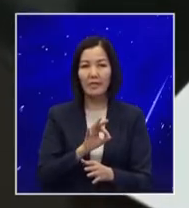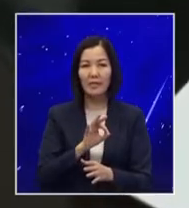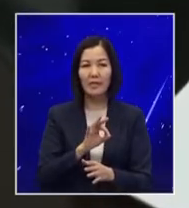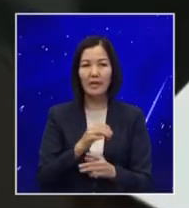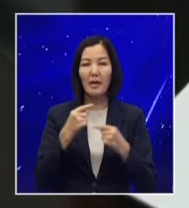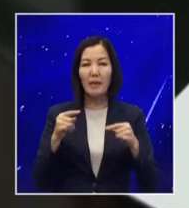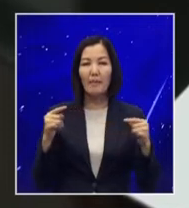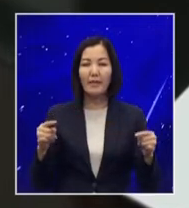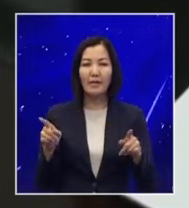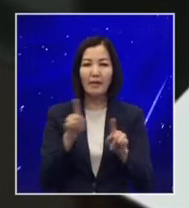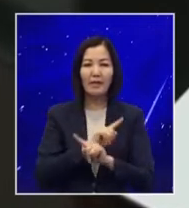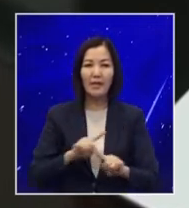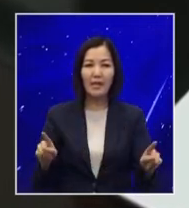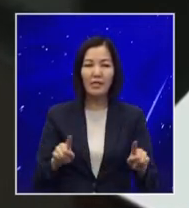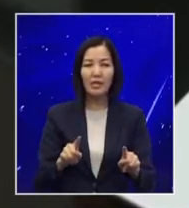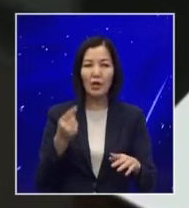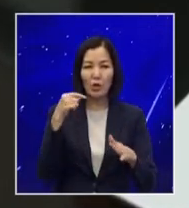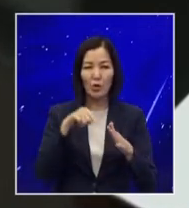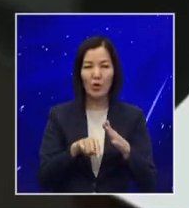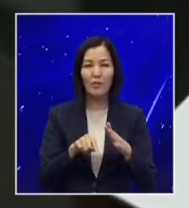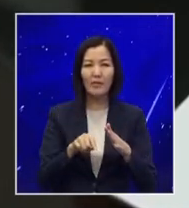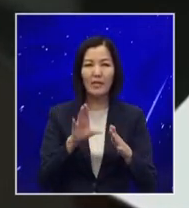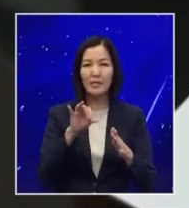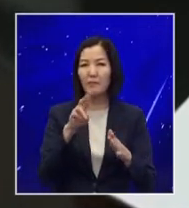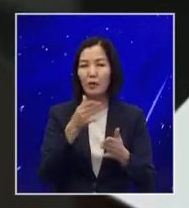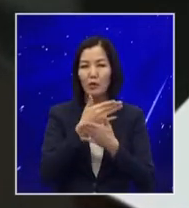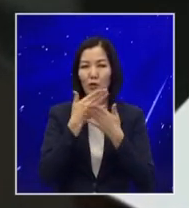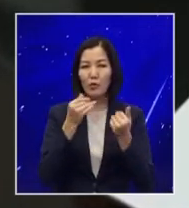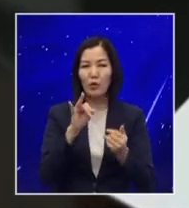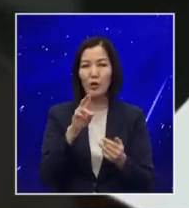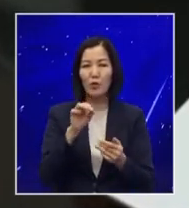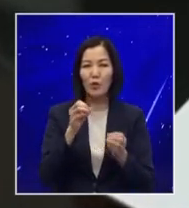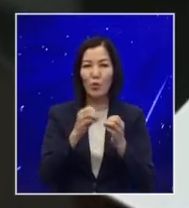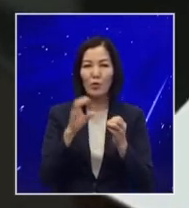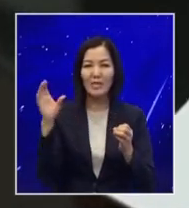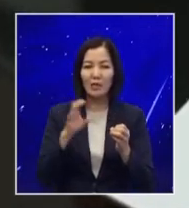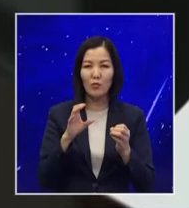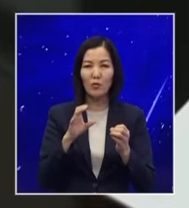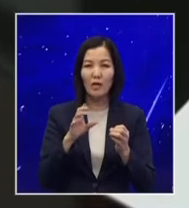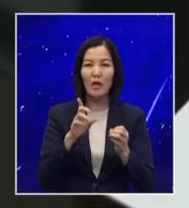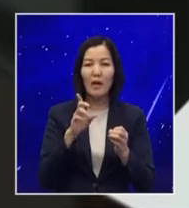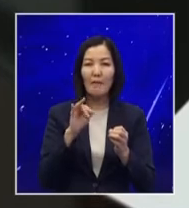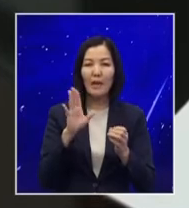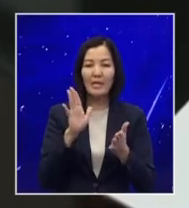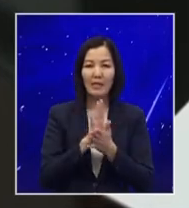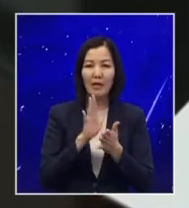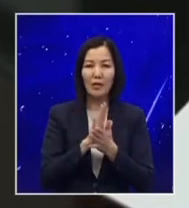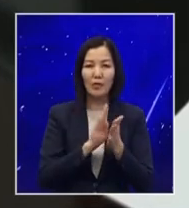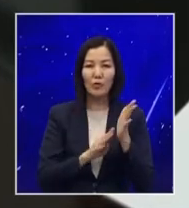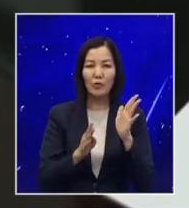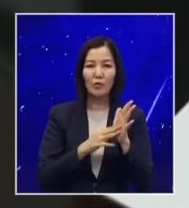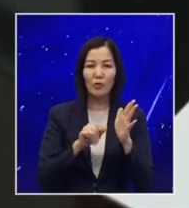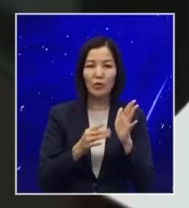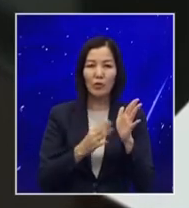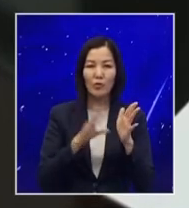басқа аналогтардан айырмашылығы құрамында спирт жоқ. Құрамындағы иондар 10 секунд ішінде бактериялар мен вирустардың